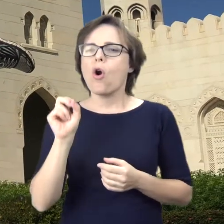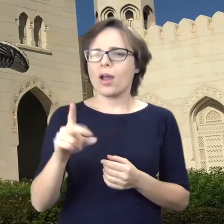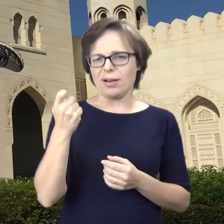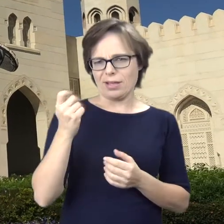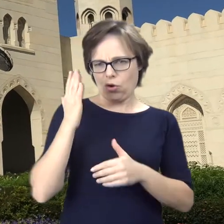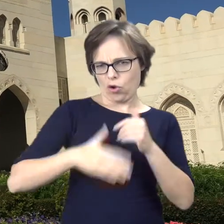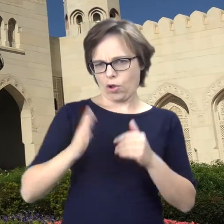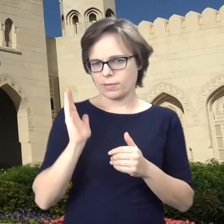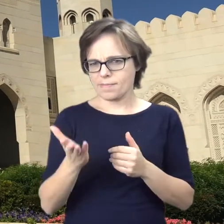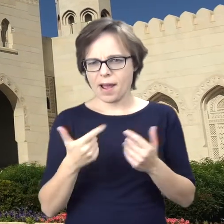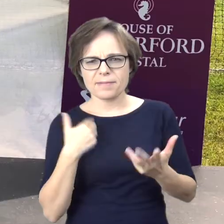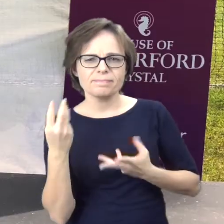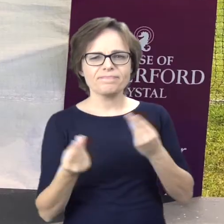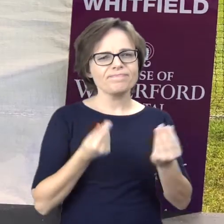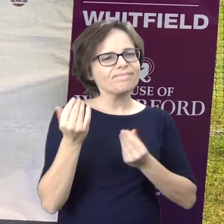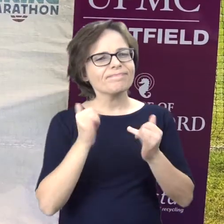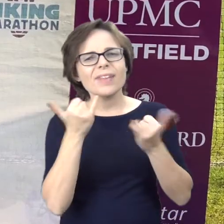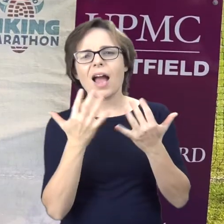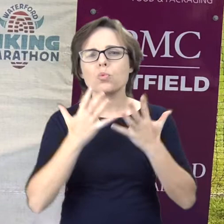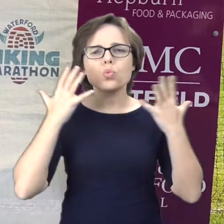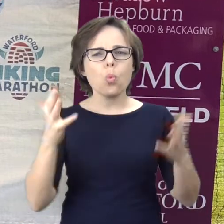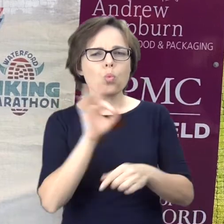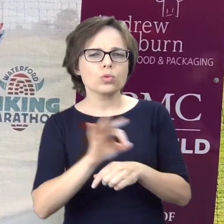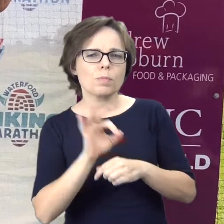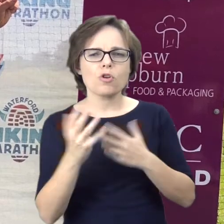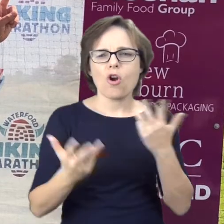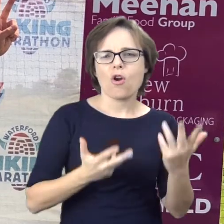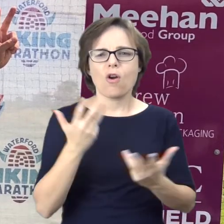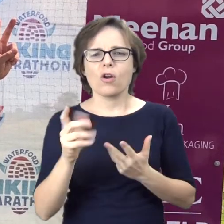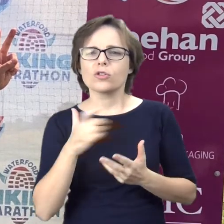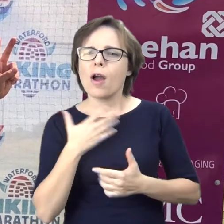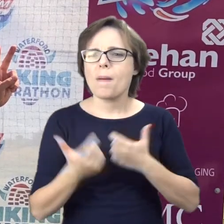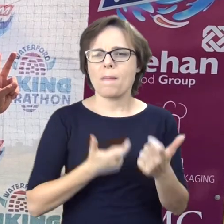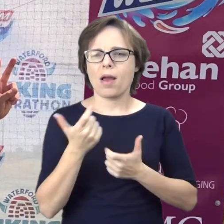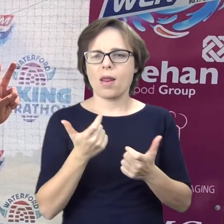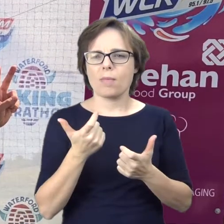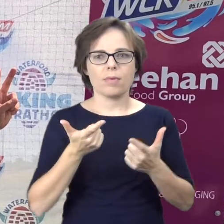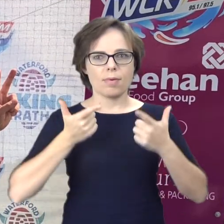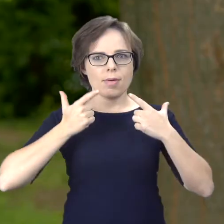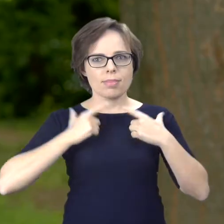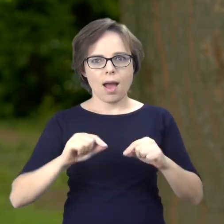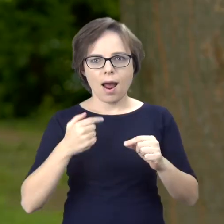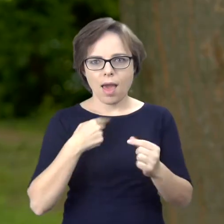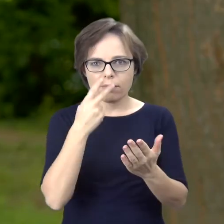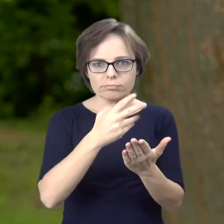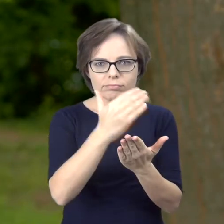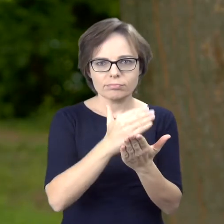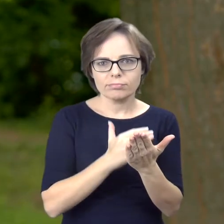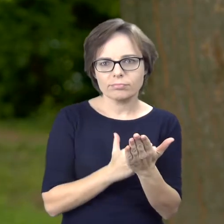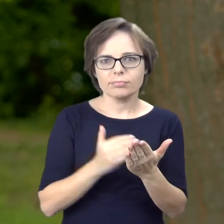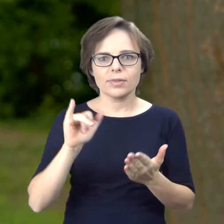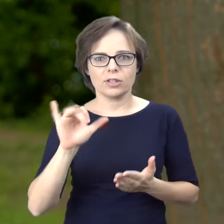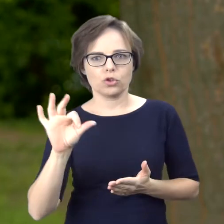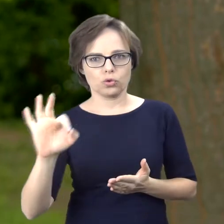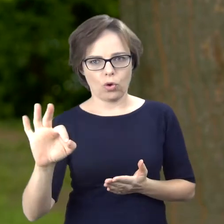chwilę się skończy. Duży projekt World Marathon Majors właśnie się skończył. I teraz co zrobić? I nagle trafiłem na normę ISO,